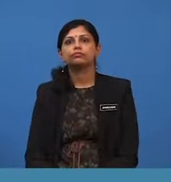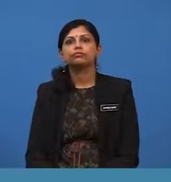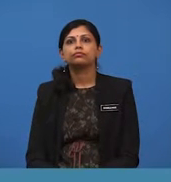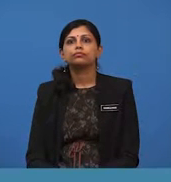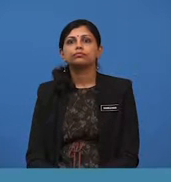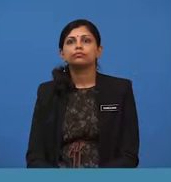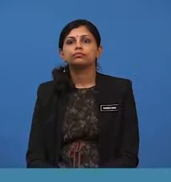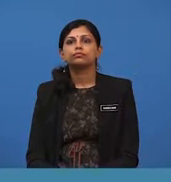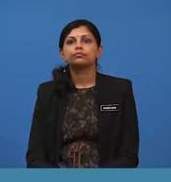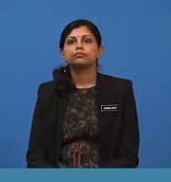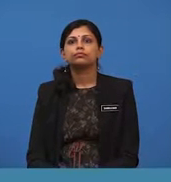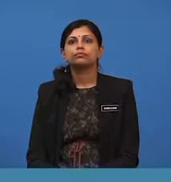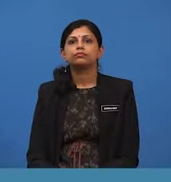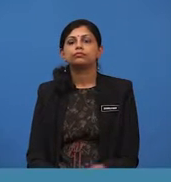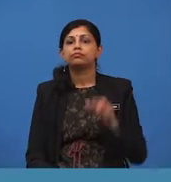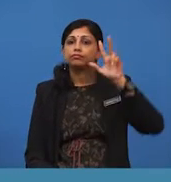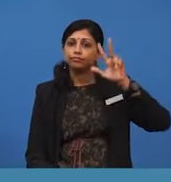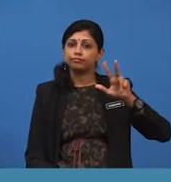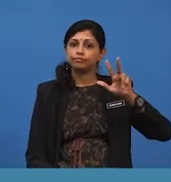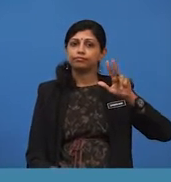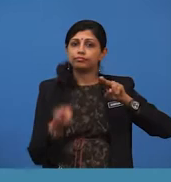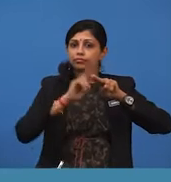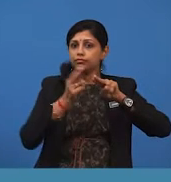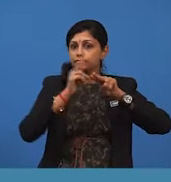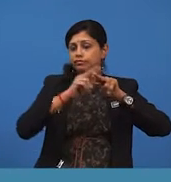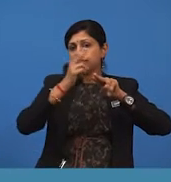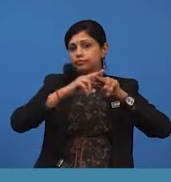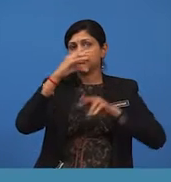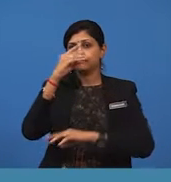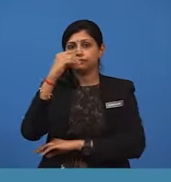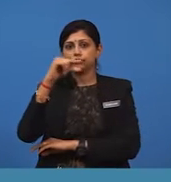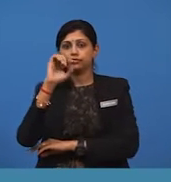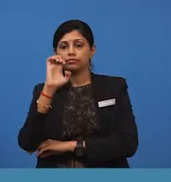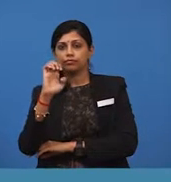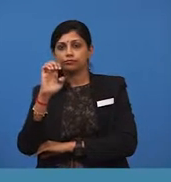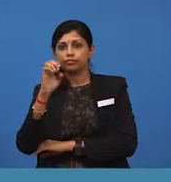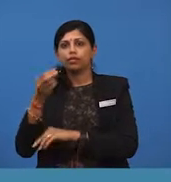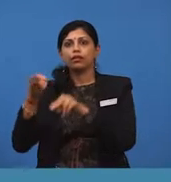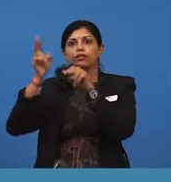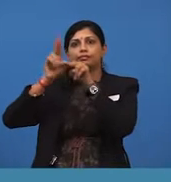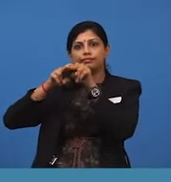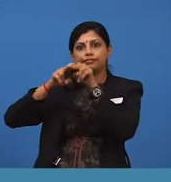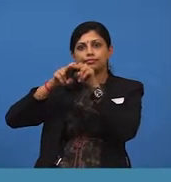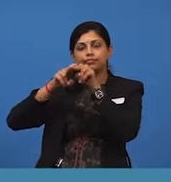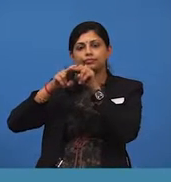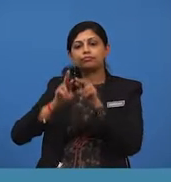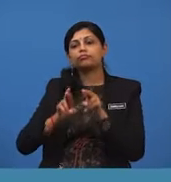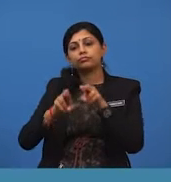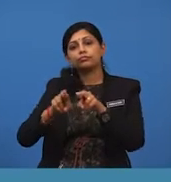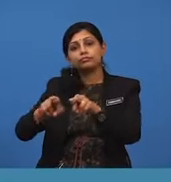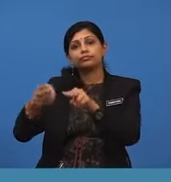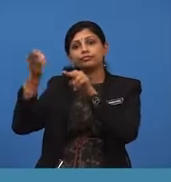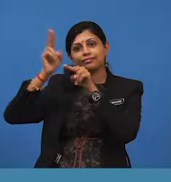Apabila ketiga-tiga faktor ini ditingkatkan, DGE aruhan meningkat dan arus aruhan